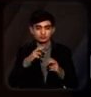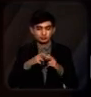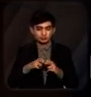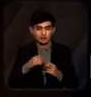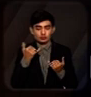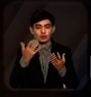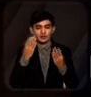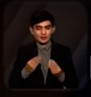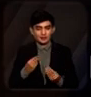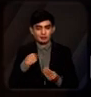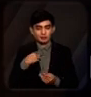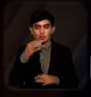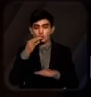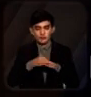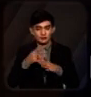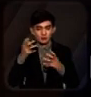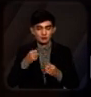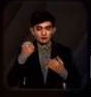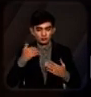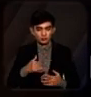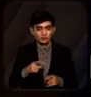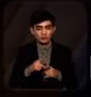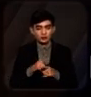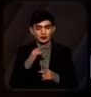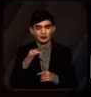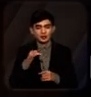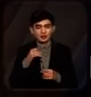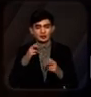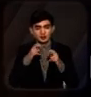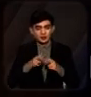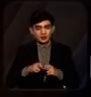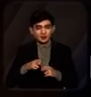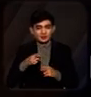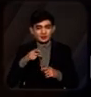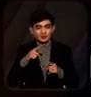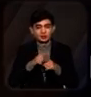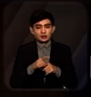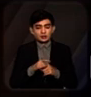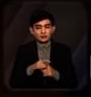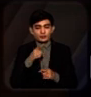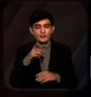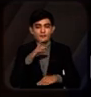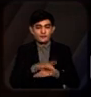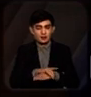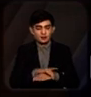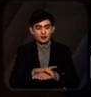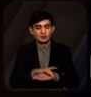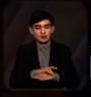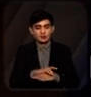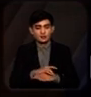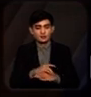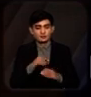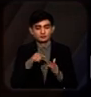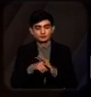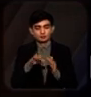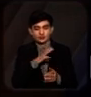На сегодняшний день мы получили ответ от трудовой инспекции. А там факты,